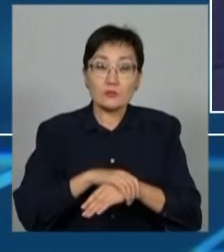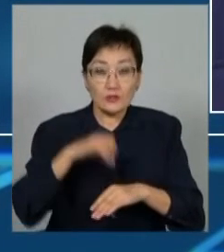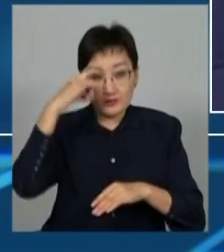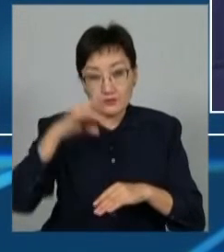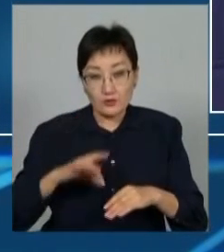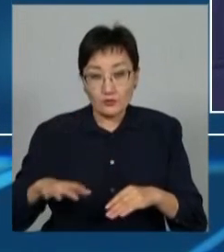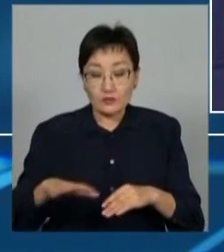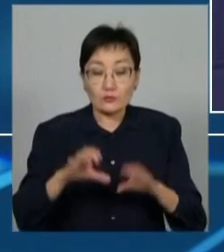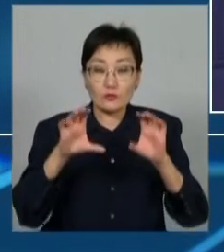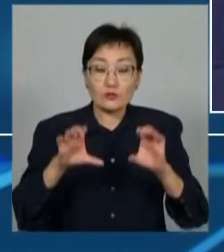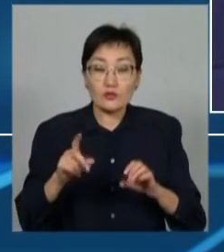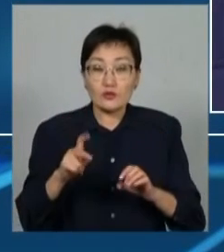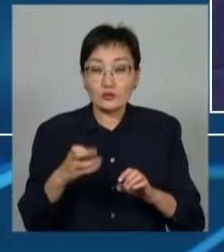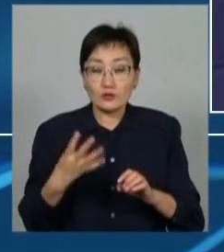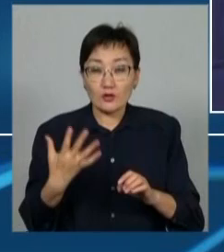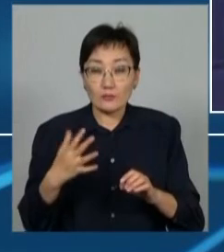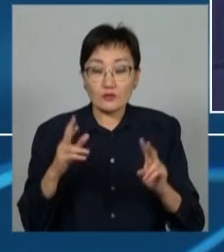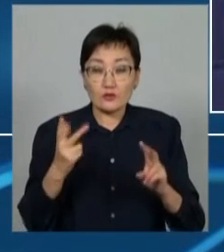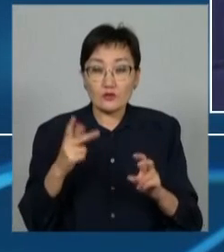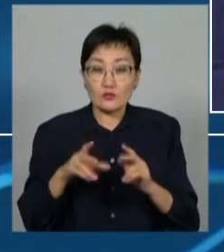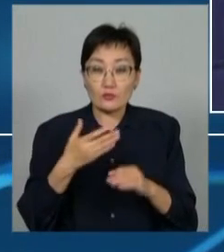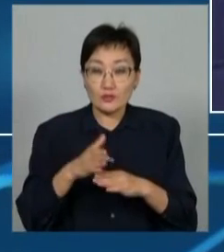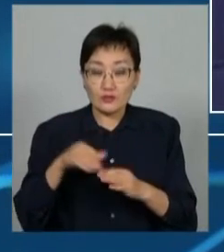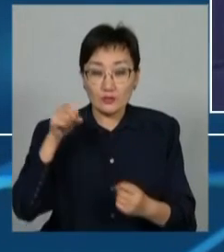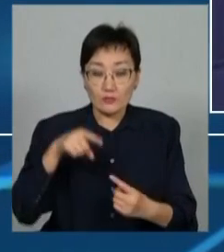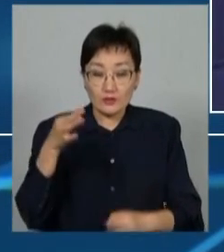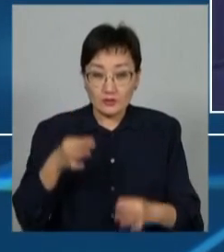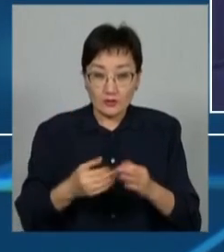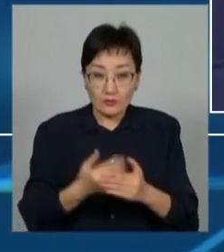Қазақстан Республикасы қылмыстық кодексінің 345-бабы 3-бөлігіне сәйкес сотқа дейінгі тергеу амалдары жүргізіліп жатыр.